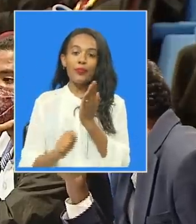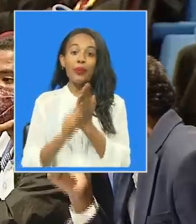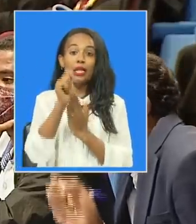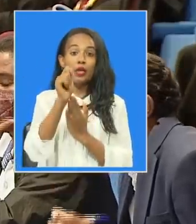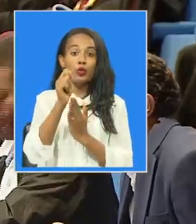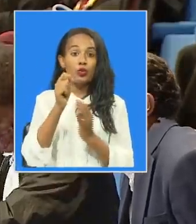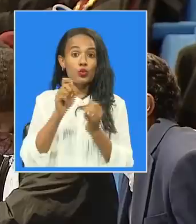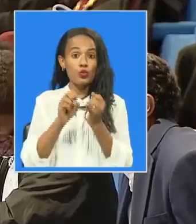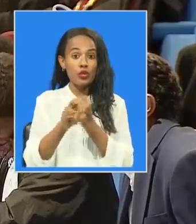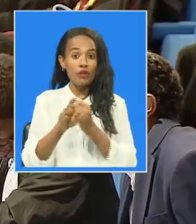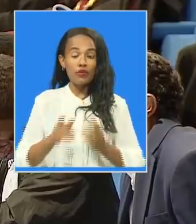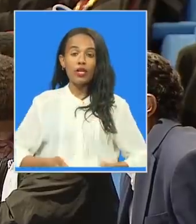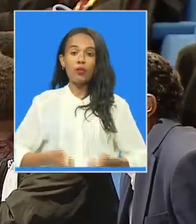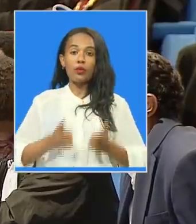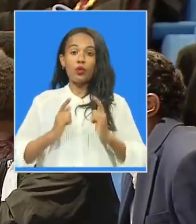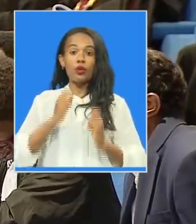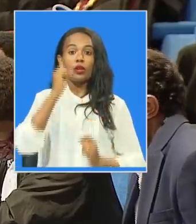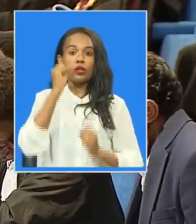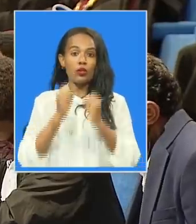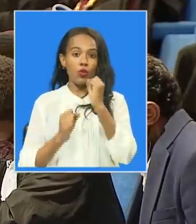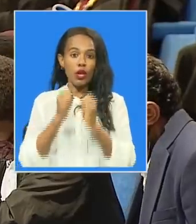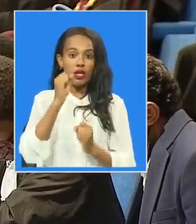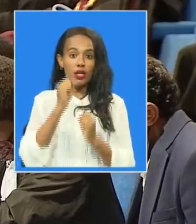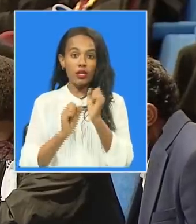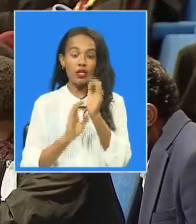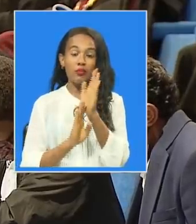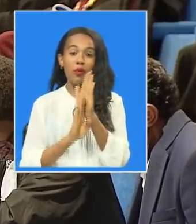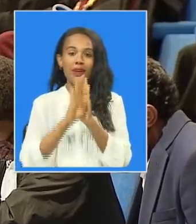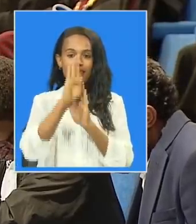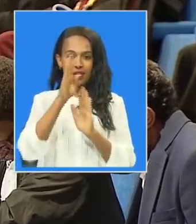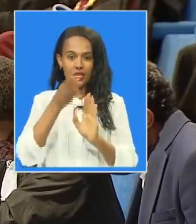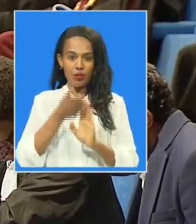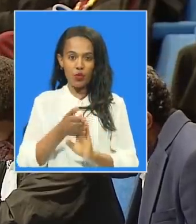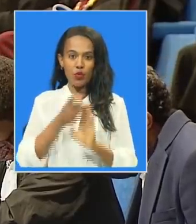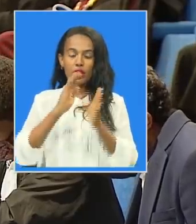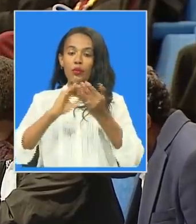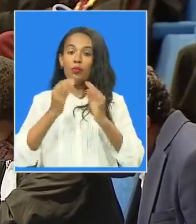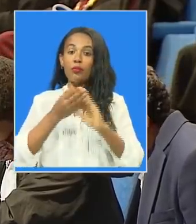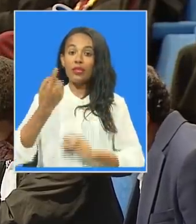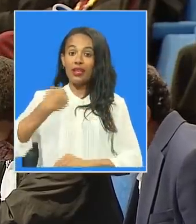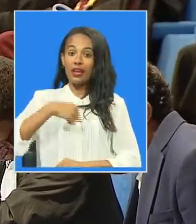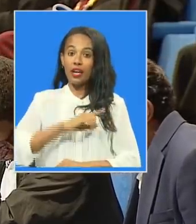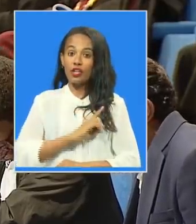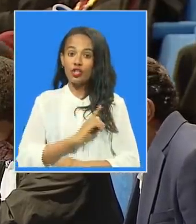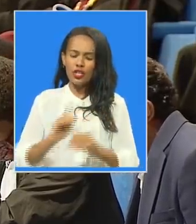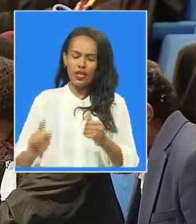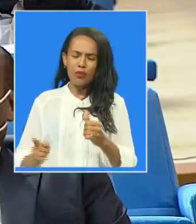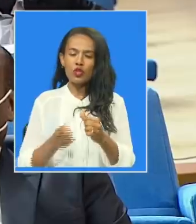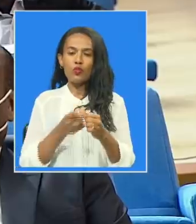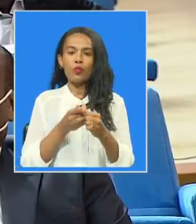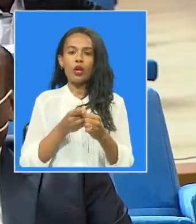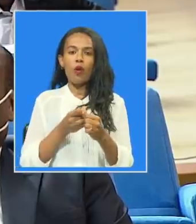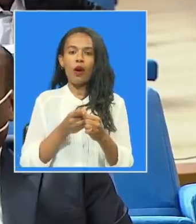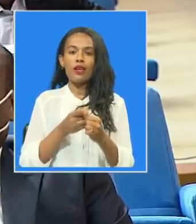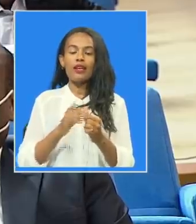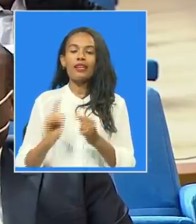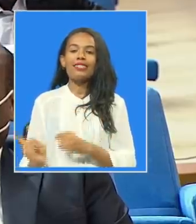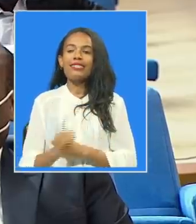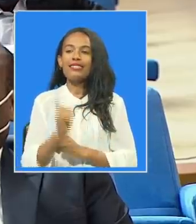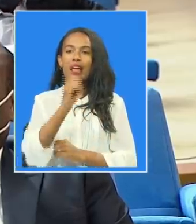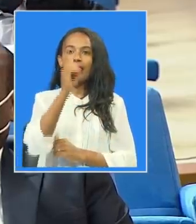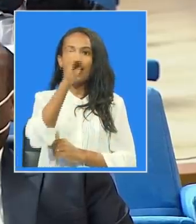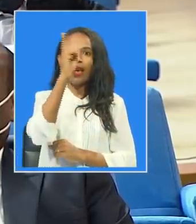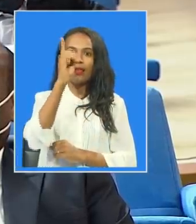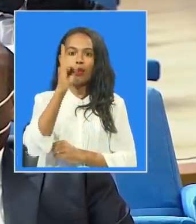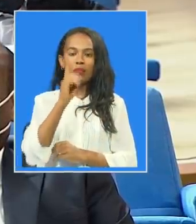በቴክኖሎጂው ዘርፍ የሚኖረንን ተወዳዳሪነት በማሳደግ በኩል በታሪካችን የመጀመሪያዋን ሳተላይት